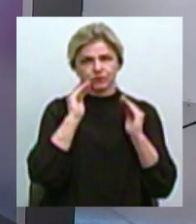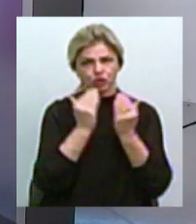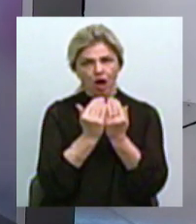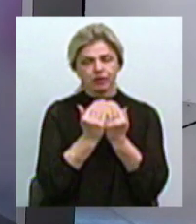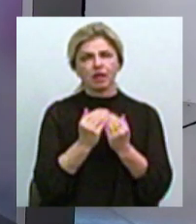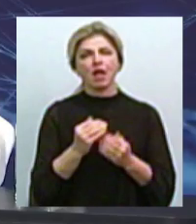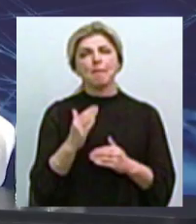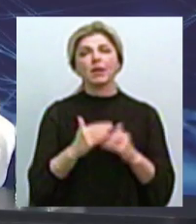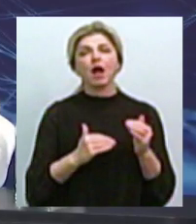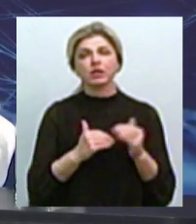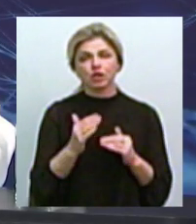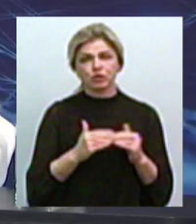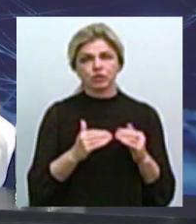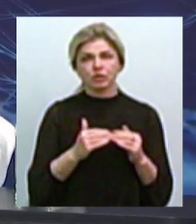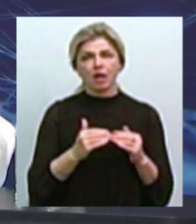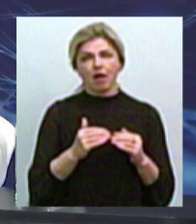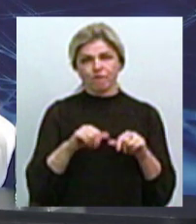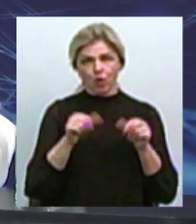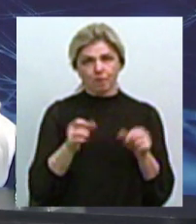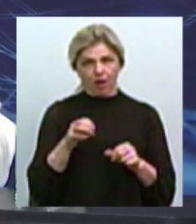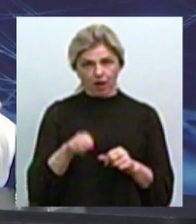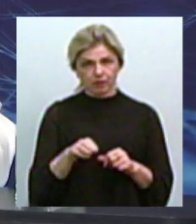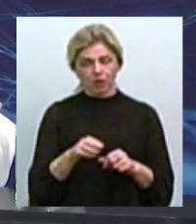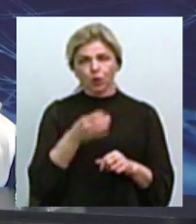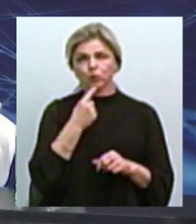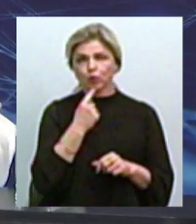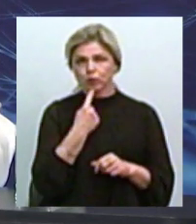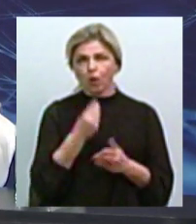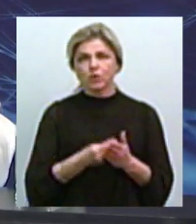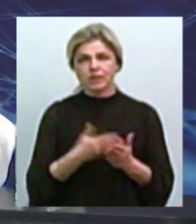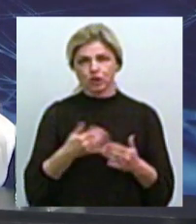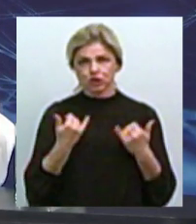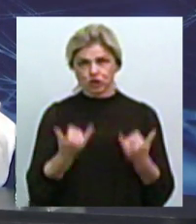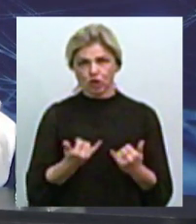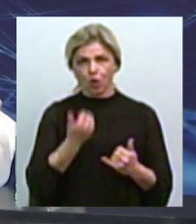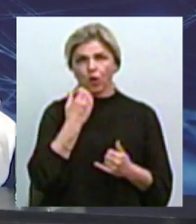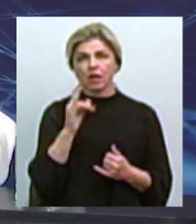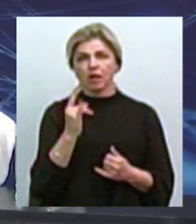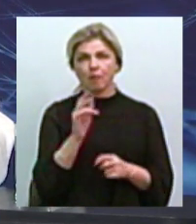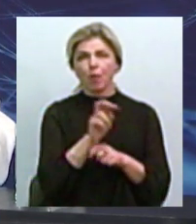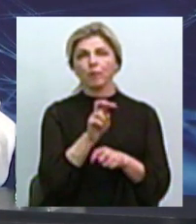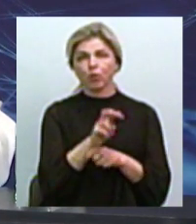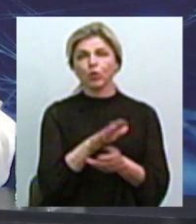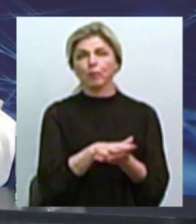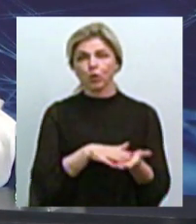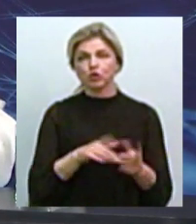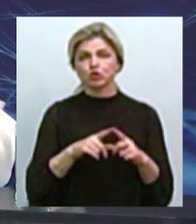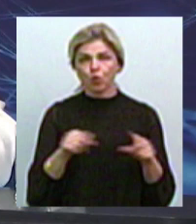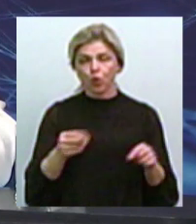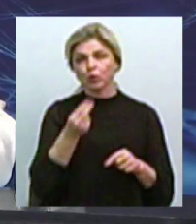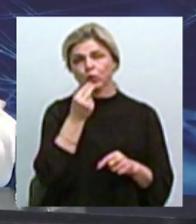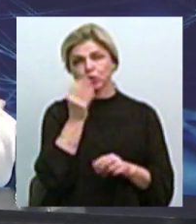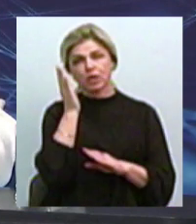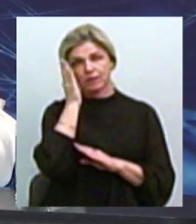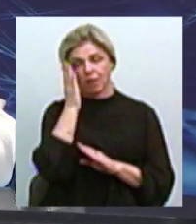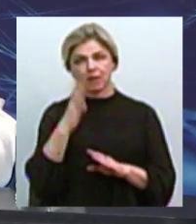практического формата. Трудно оценить сейчас, когда ребенок продолжает ходить в школу, кушать, спать, быть здоров